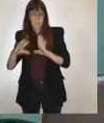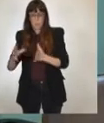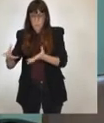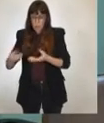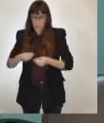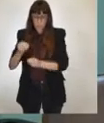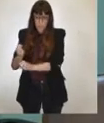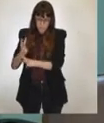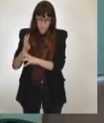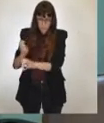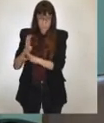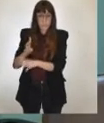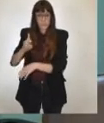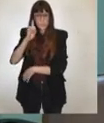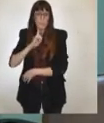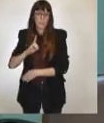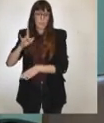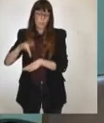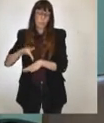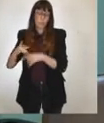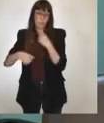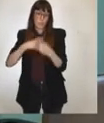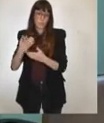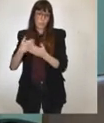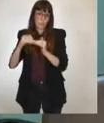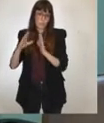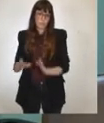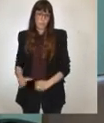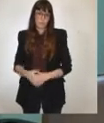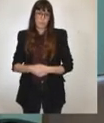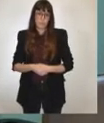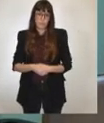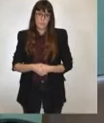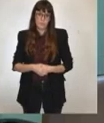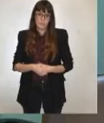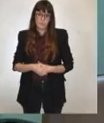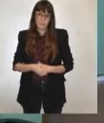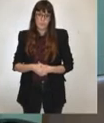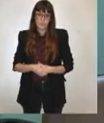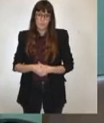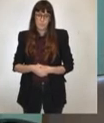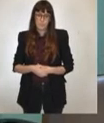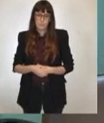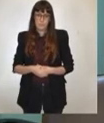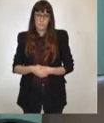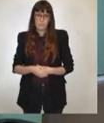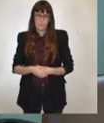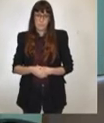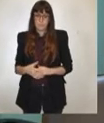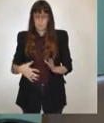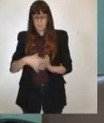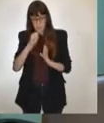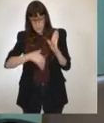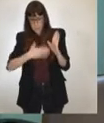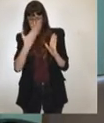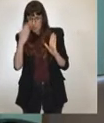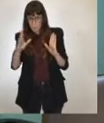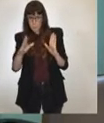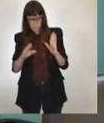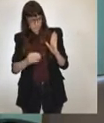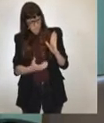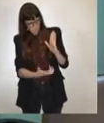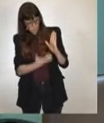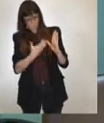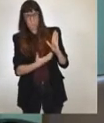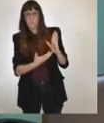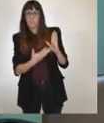d'accueillir les femmes victimes de violences. Autre fait intéressant de ce rapport, c'est que pour la première fois, en fait, il présente des